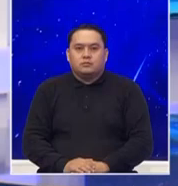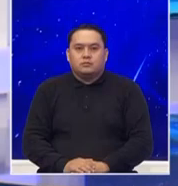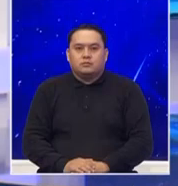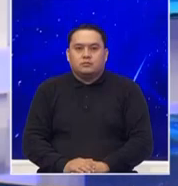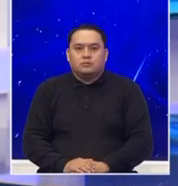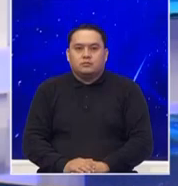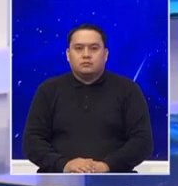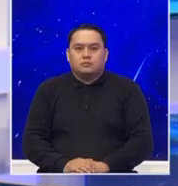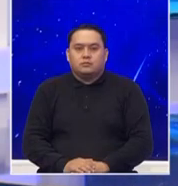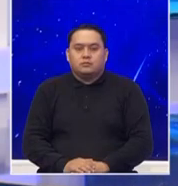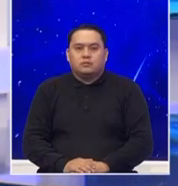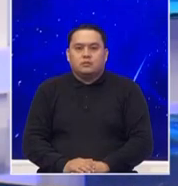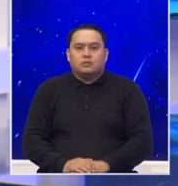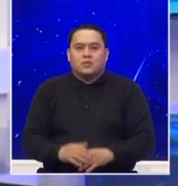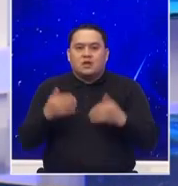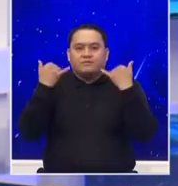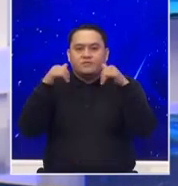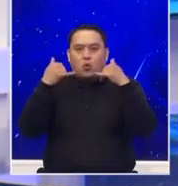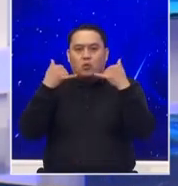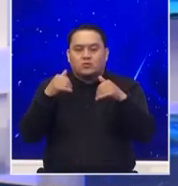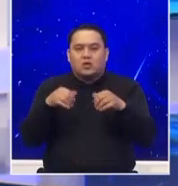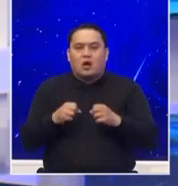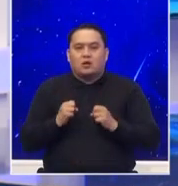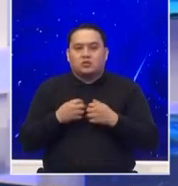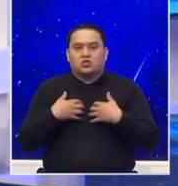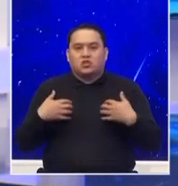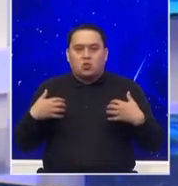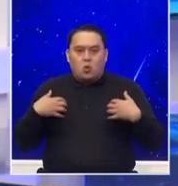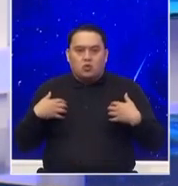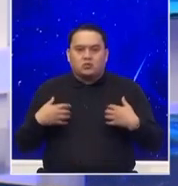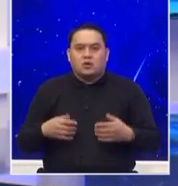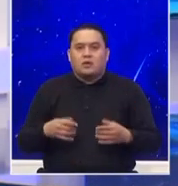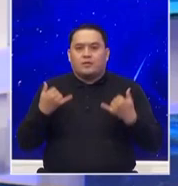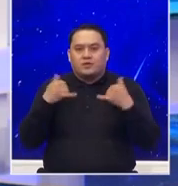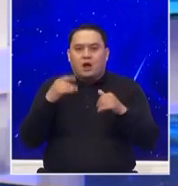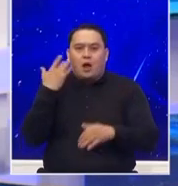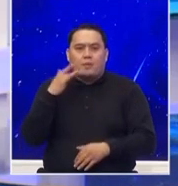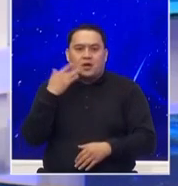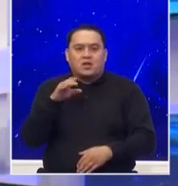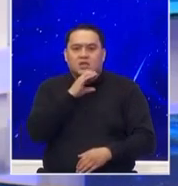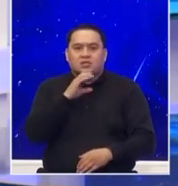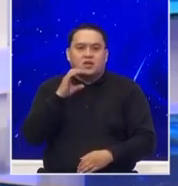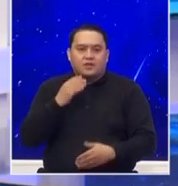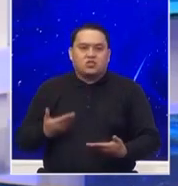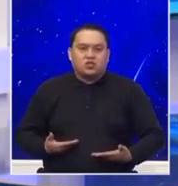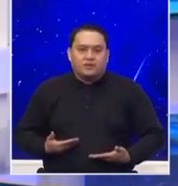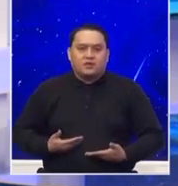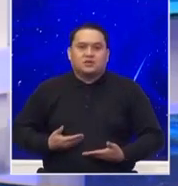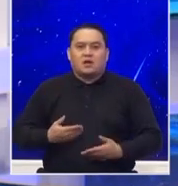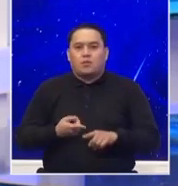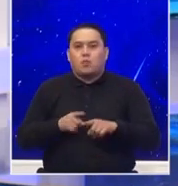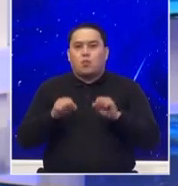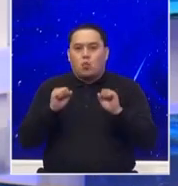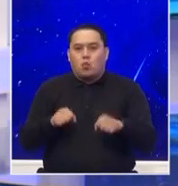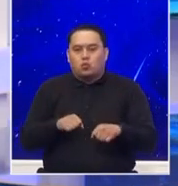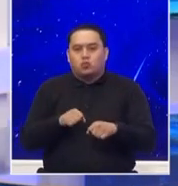Бизоны. Эти звери весом с автомобиль обычно ассоциируются с широкими равнинами Северной Америки. Но живут они и в Старом Свете, где